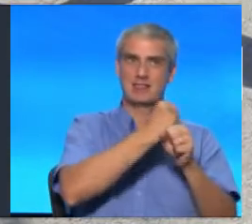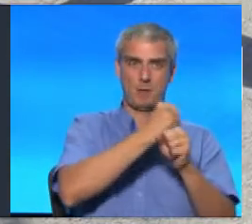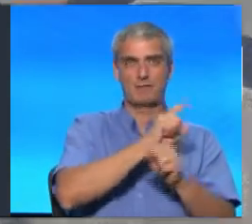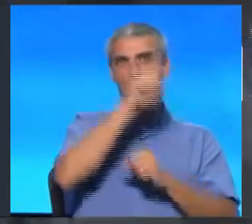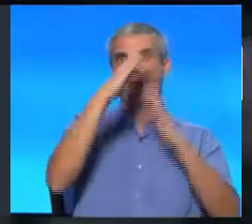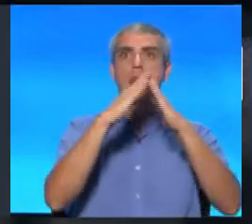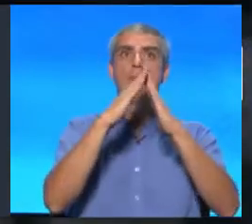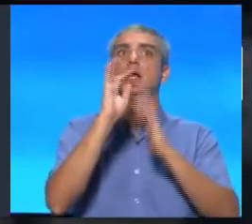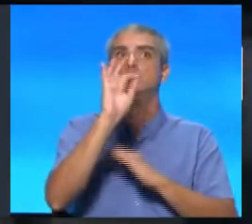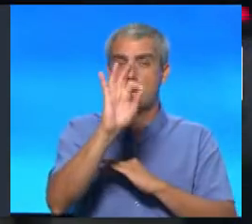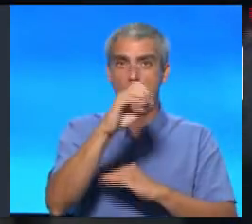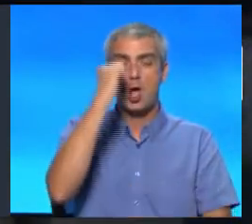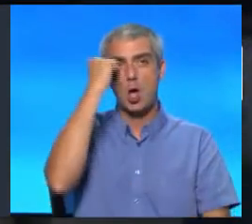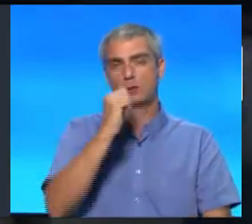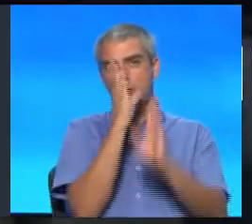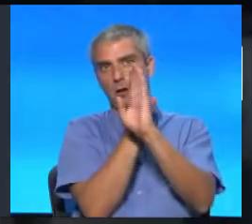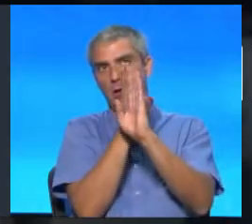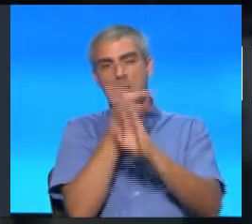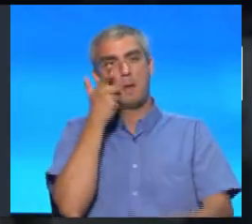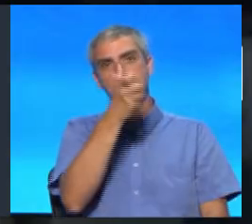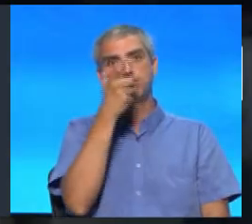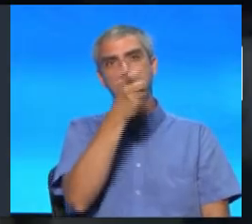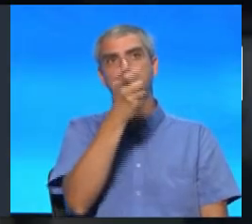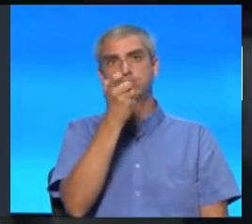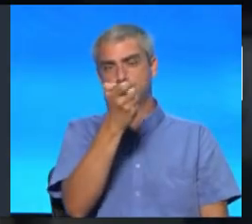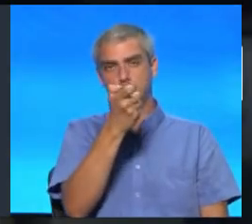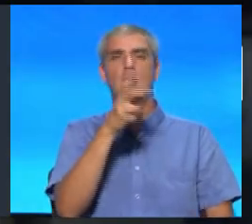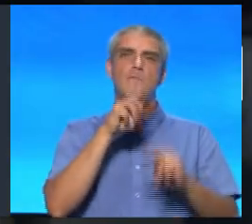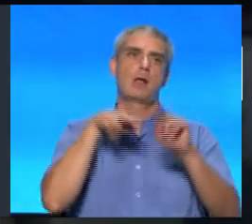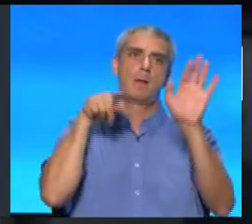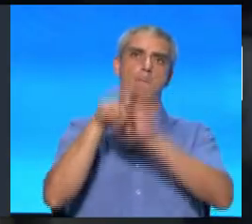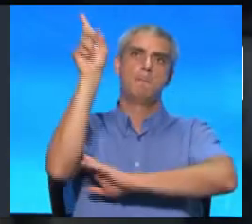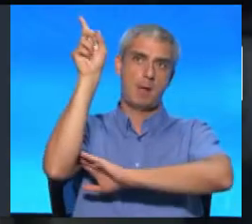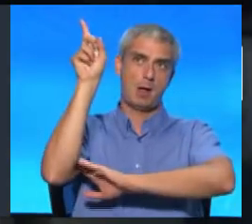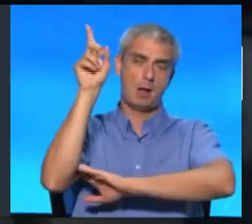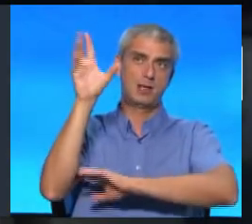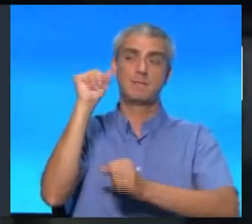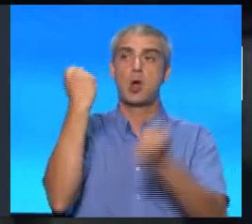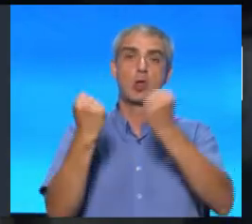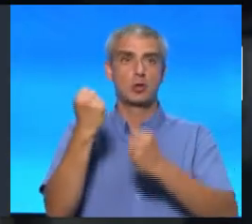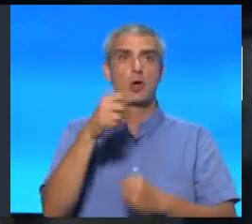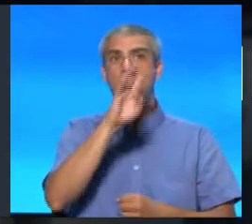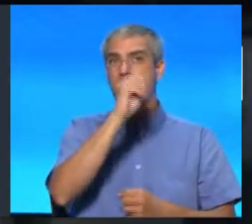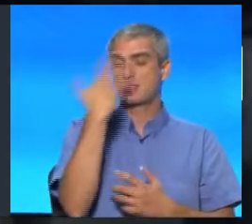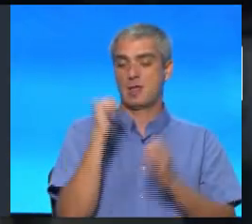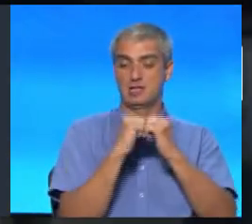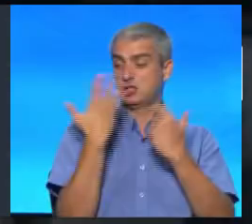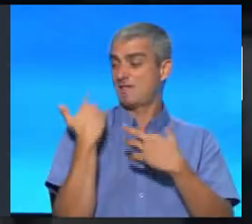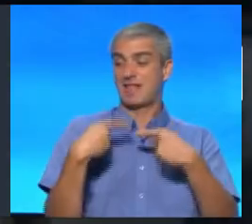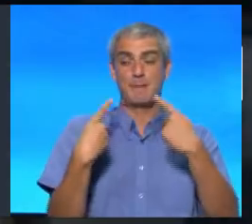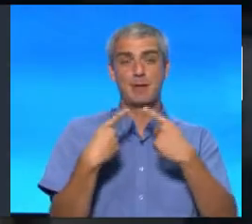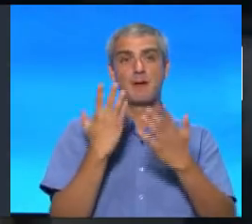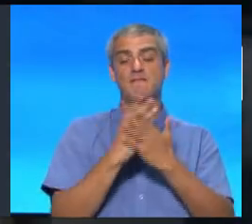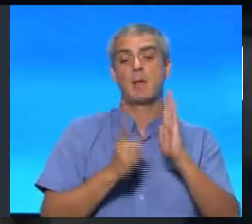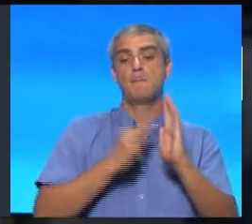ביתה. הרוצח ערב לה, ירה בה מספר יריות ואז נמלט במכונית. מנה התגרשה לפני כמה ימים בפעם השנייה.